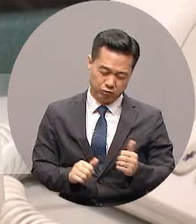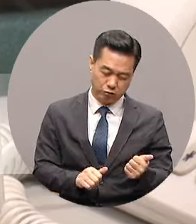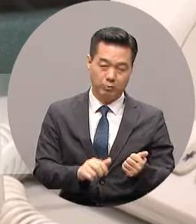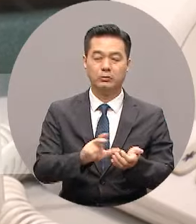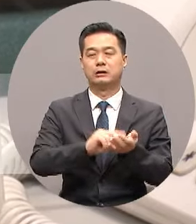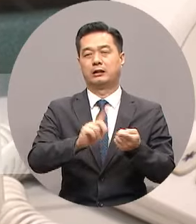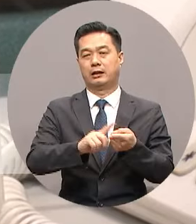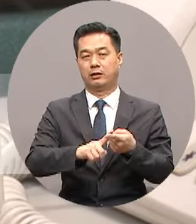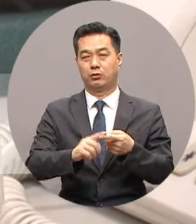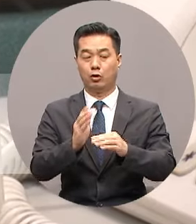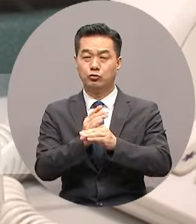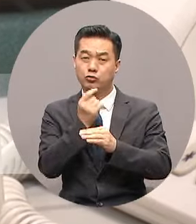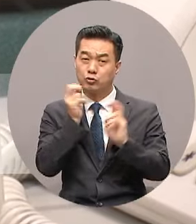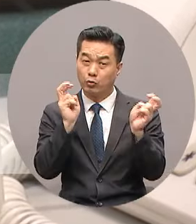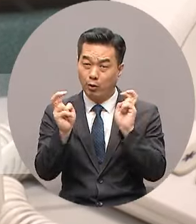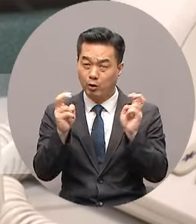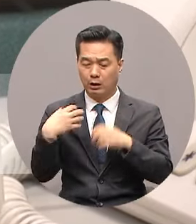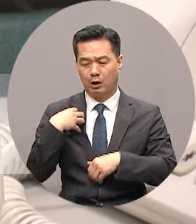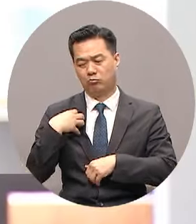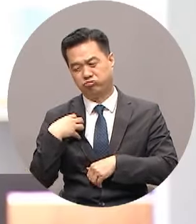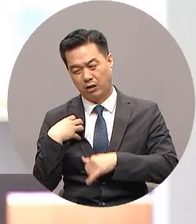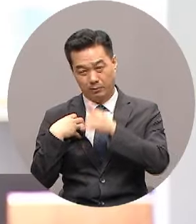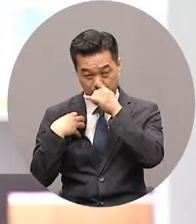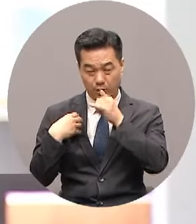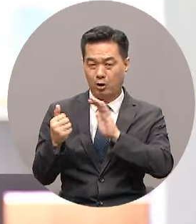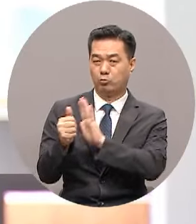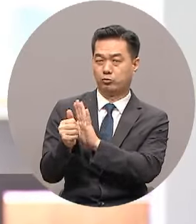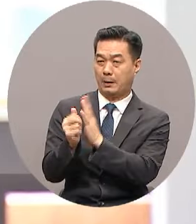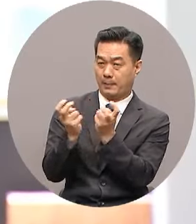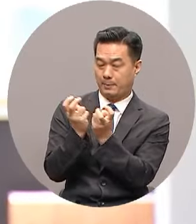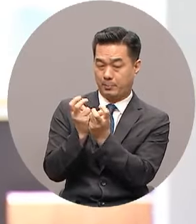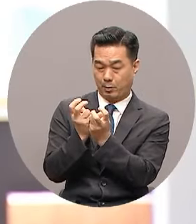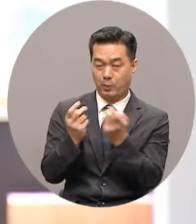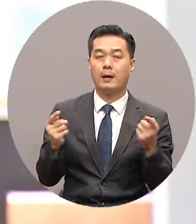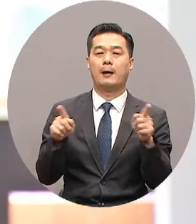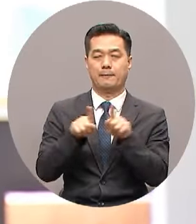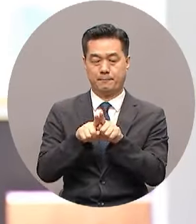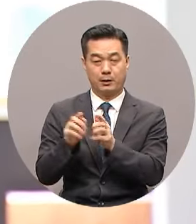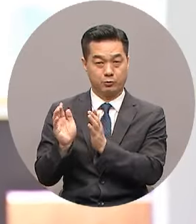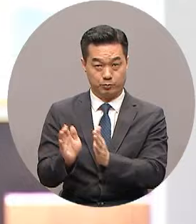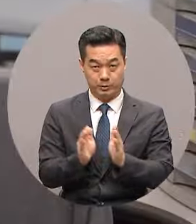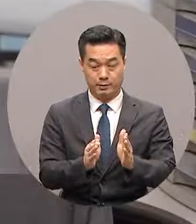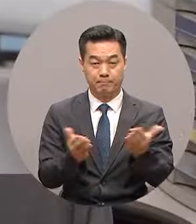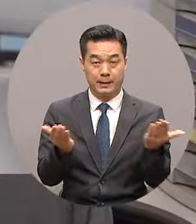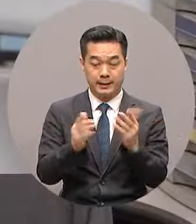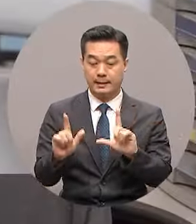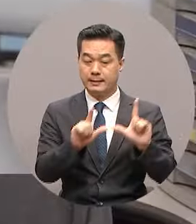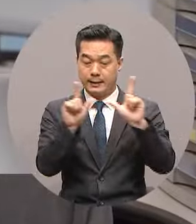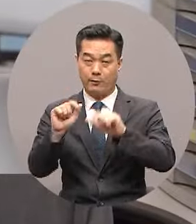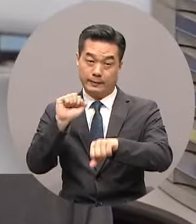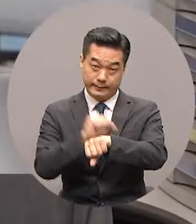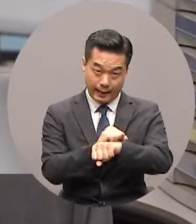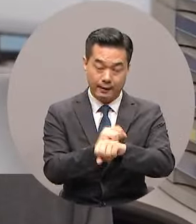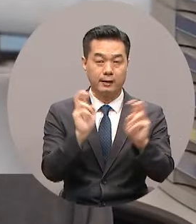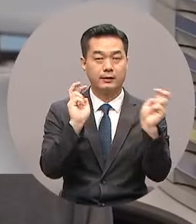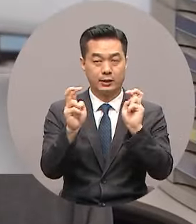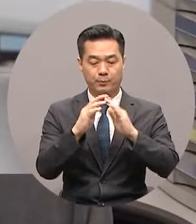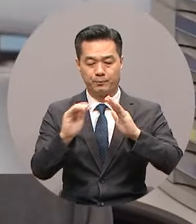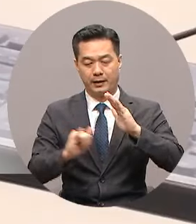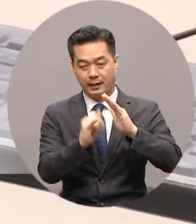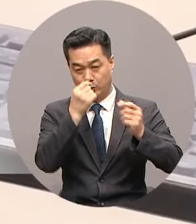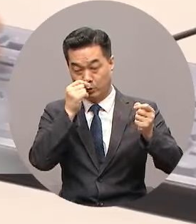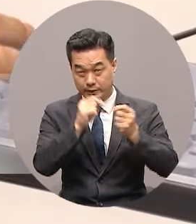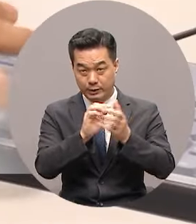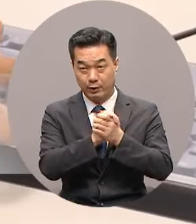있음을 고려해 중 영세 기업 지원 방안을 병행하기로 했습니다 일생활 균형 우수기업 또는 가족 치나 인증 기업에